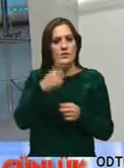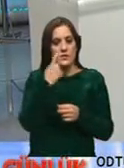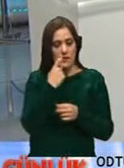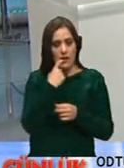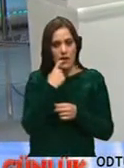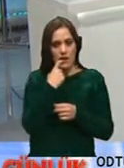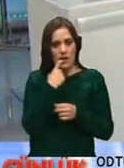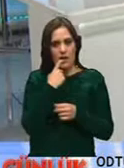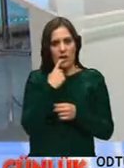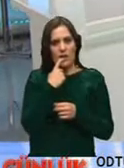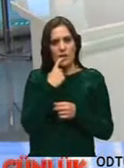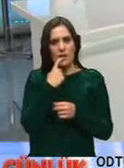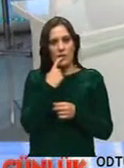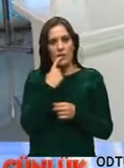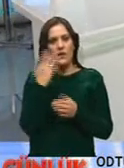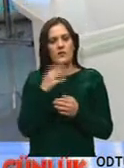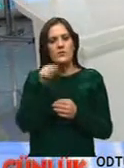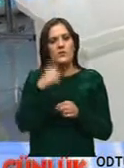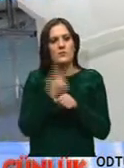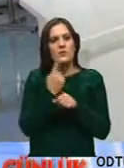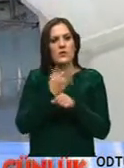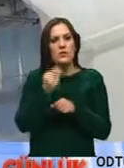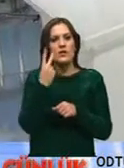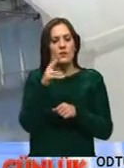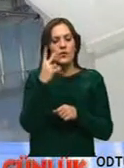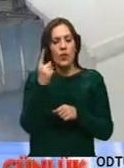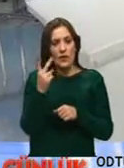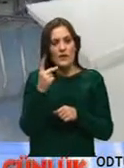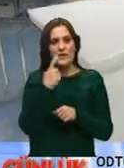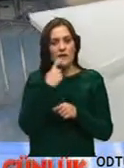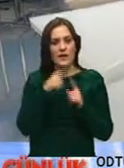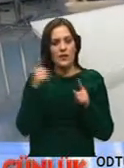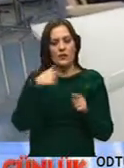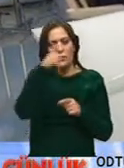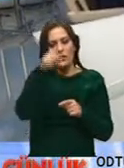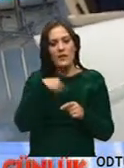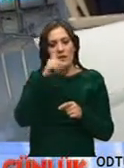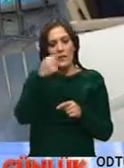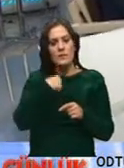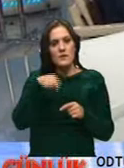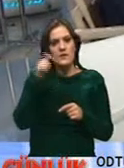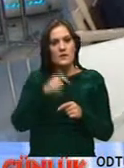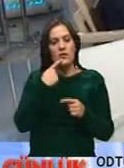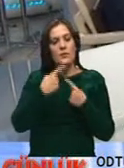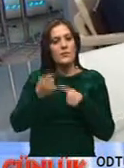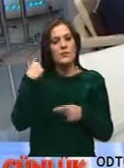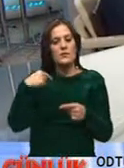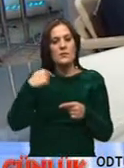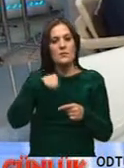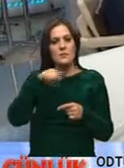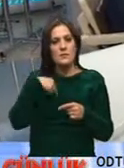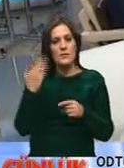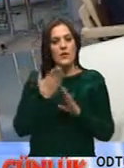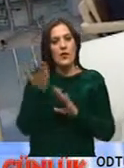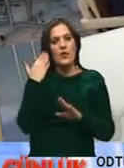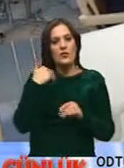sene aslında şöyle bir şey oldu. Biz 2012 yılına kadar Türkiye'de bir tek biz yapıyorduk. Geçen sene bizim